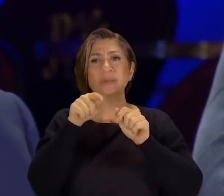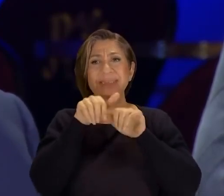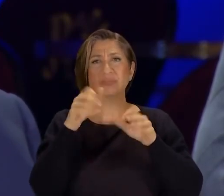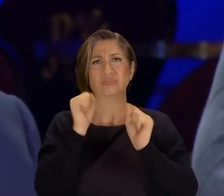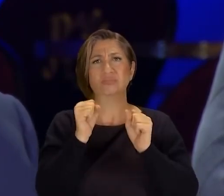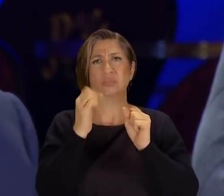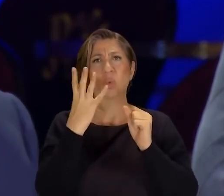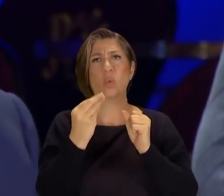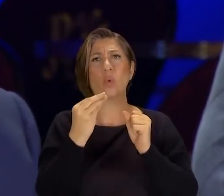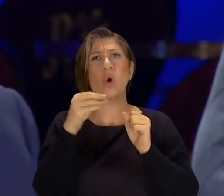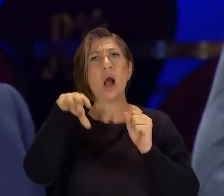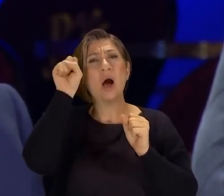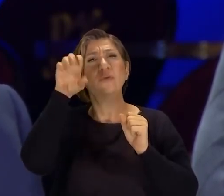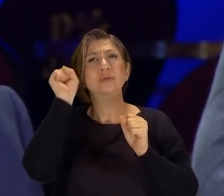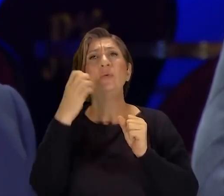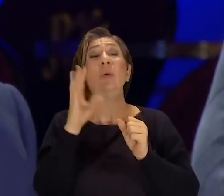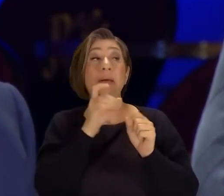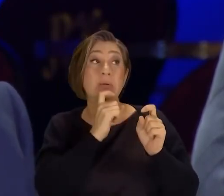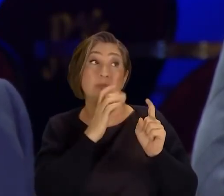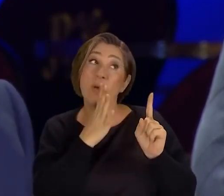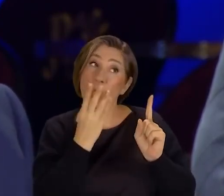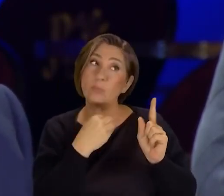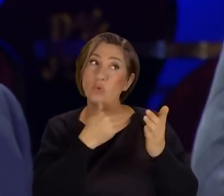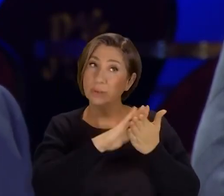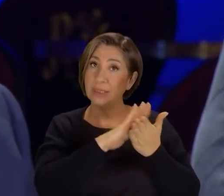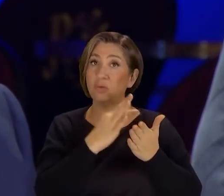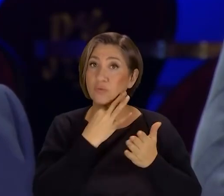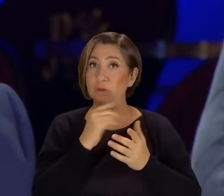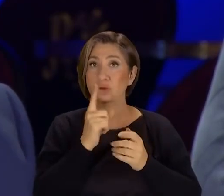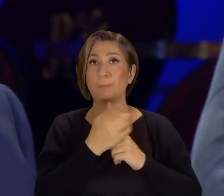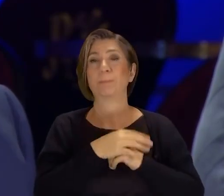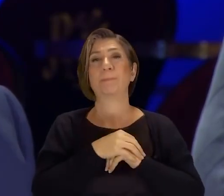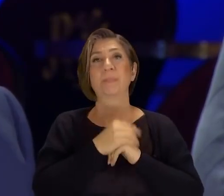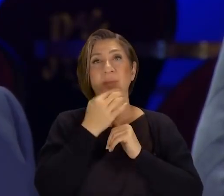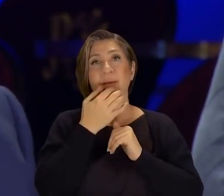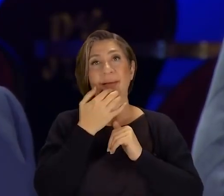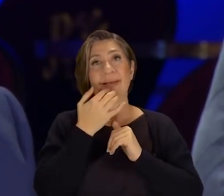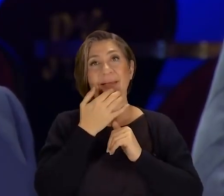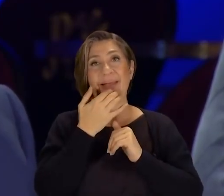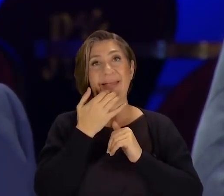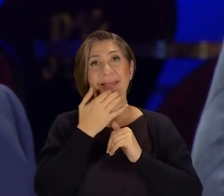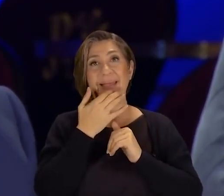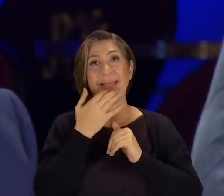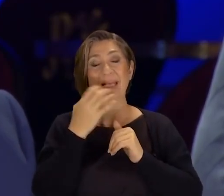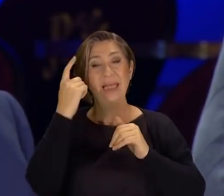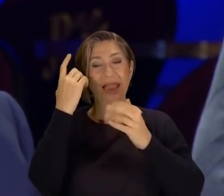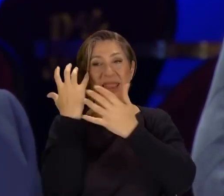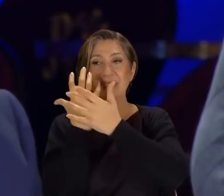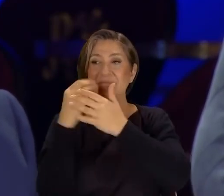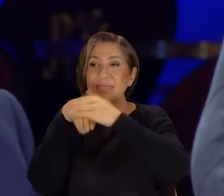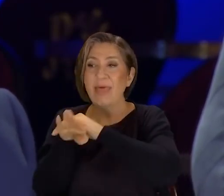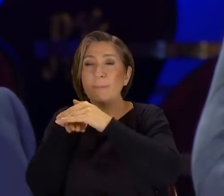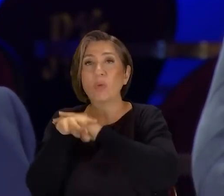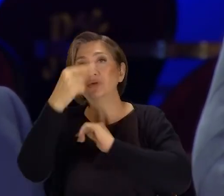sistemde biraz oluyor Bildiğim kadarıyla Yanlış biliyorsun sen düzelsin ondan sonra verecek yakalama